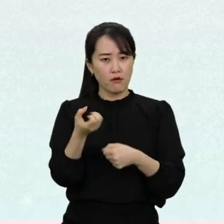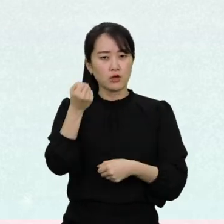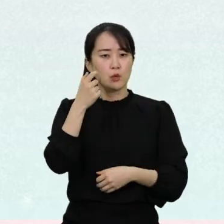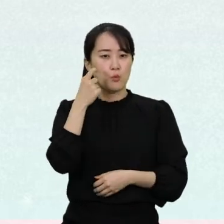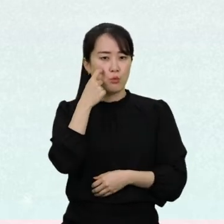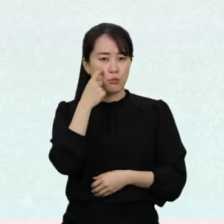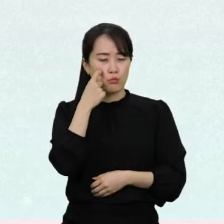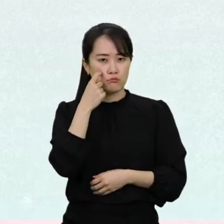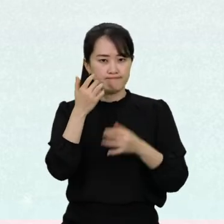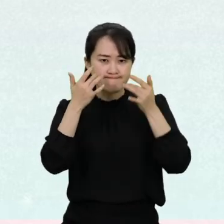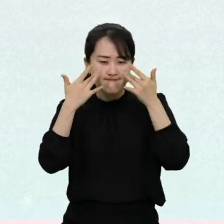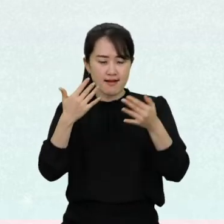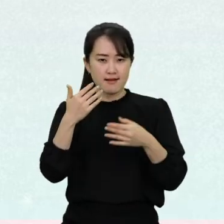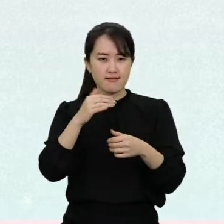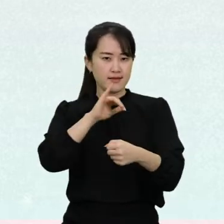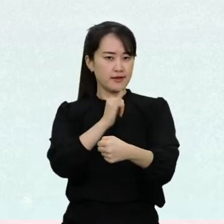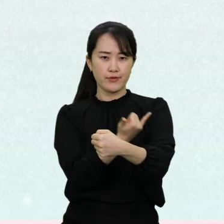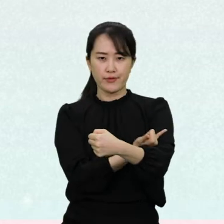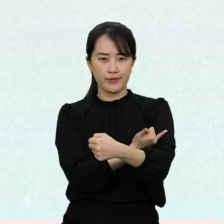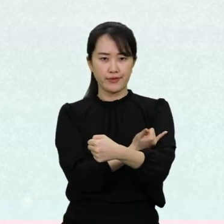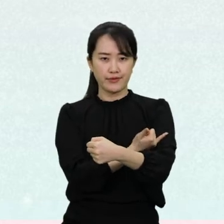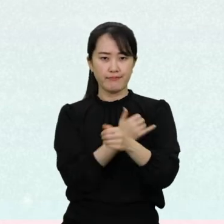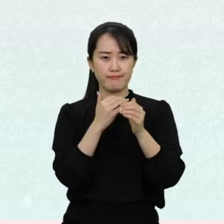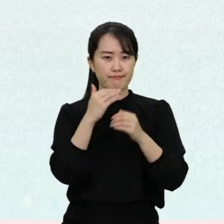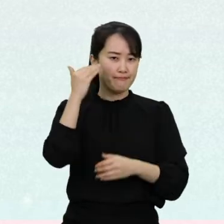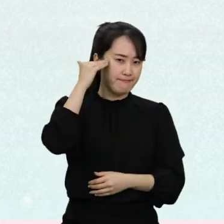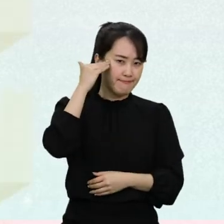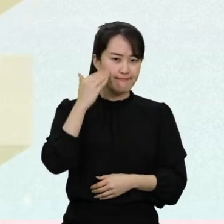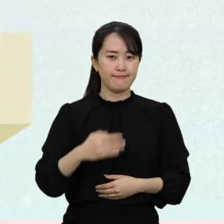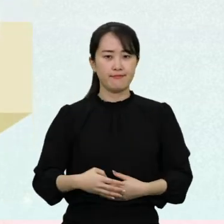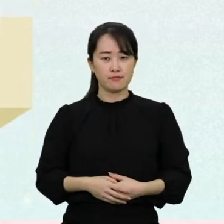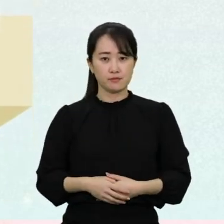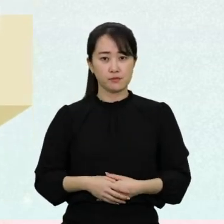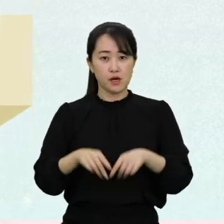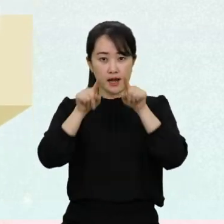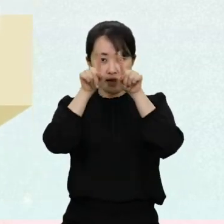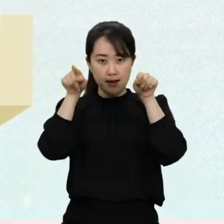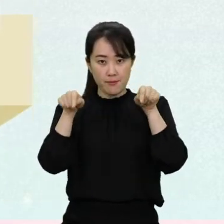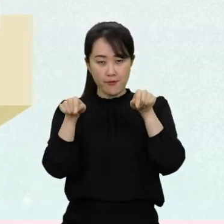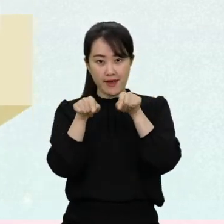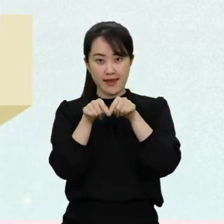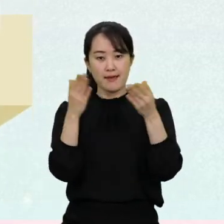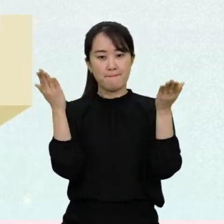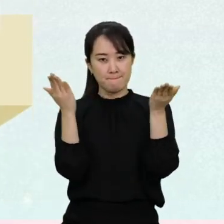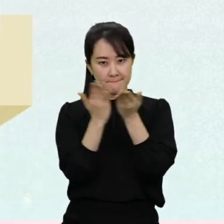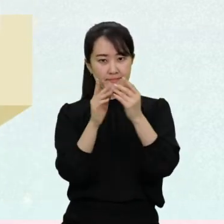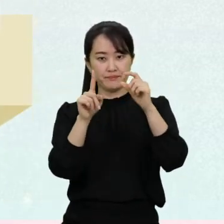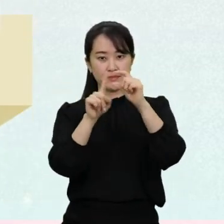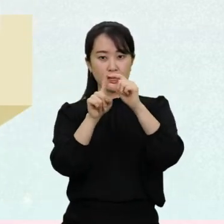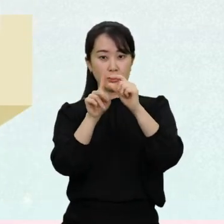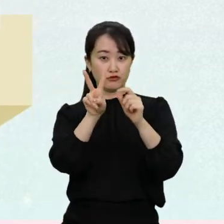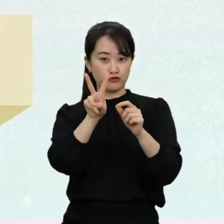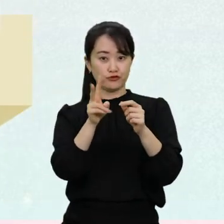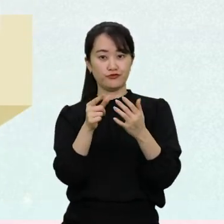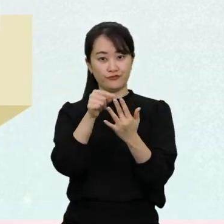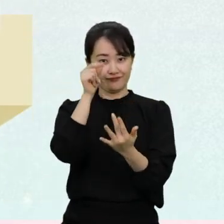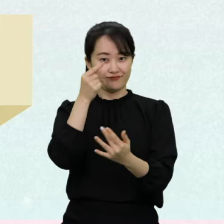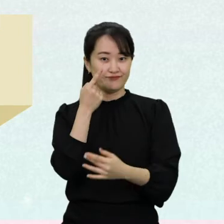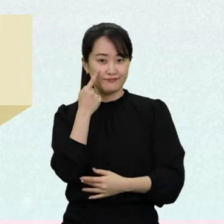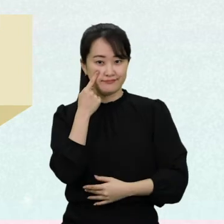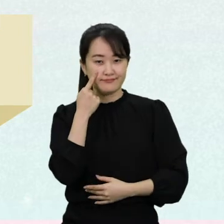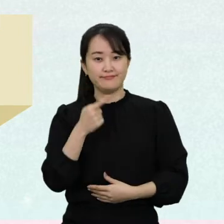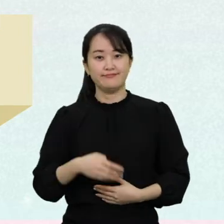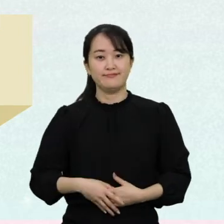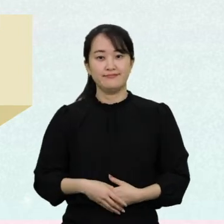것은 명백한 인권 침해예요. 여기서 네모에 들어갈 알맞은 단어를 2개 골라보세요.